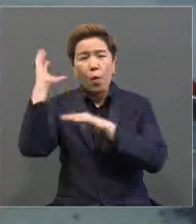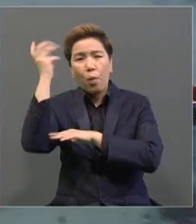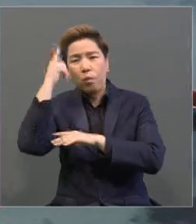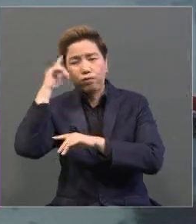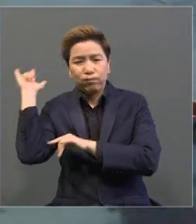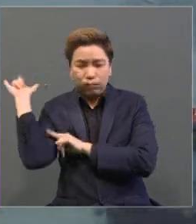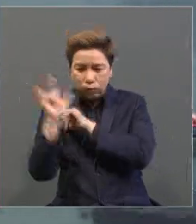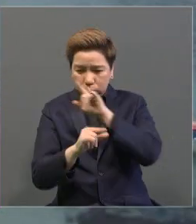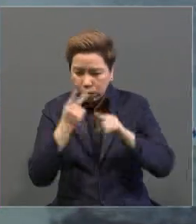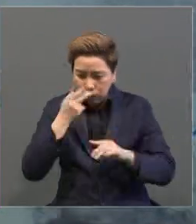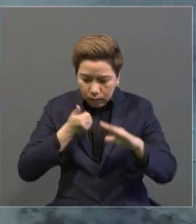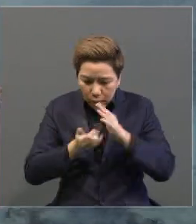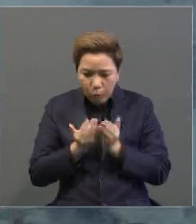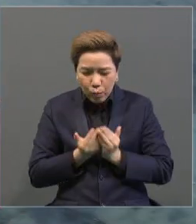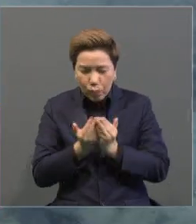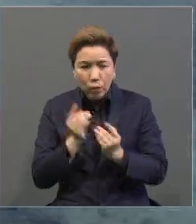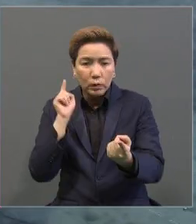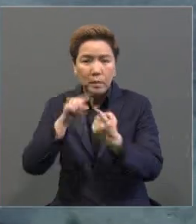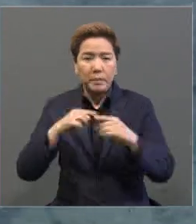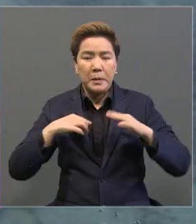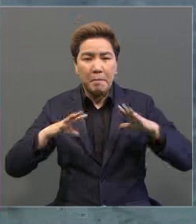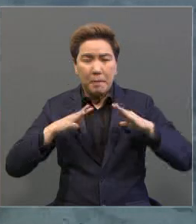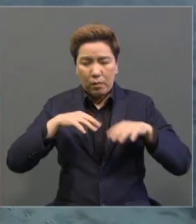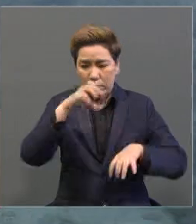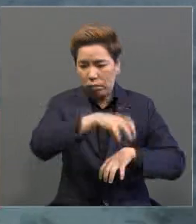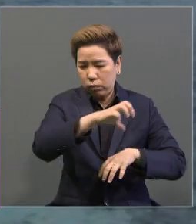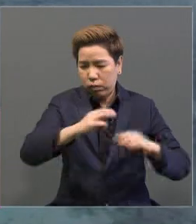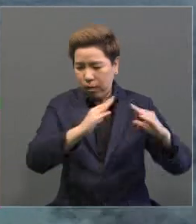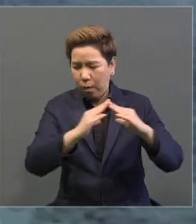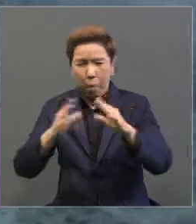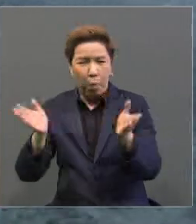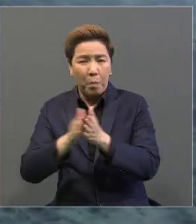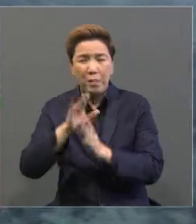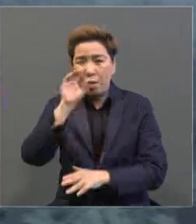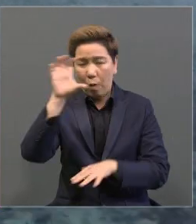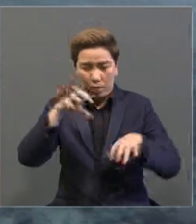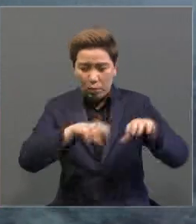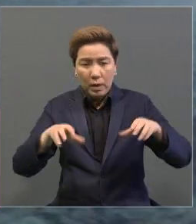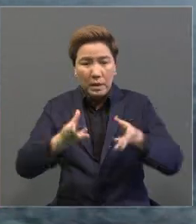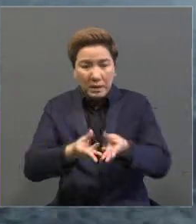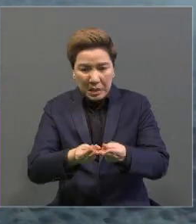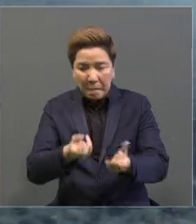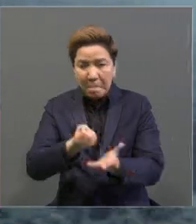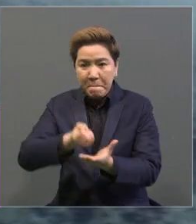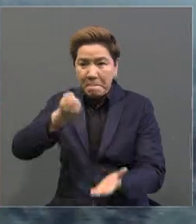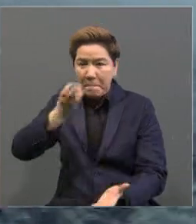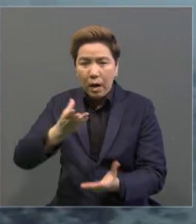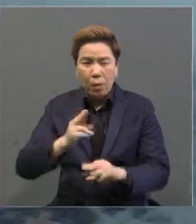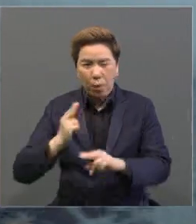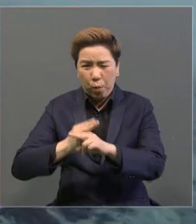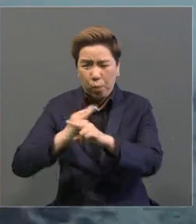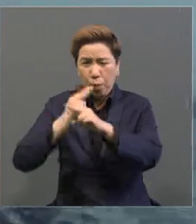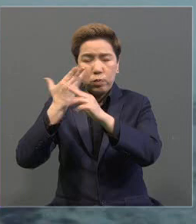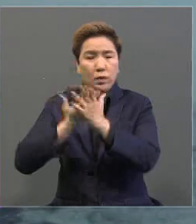มความงดงามที่พักและรีสอร์ทหรูเกิดขึ้นมากมายนับร้อยที่ดินมีมูลค่าสูงขึ้นหลายเท่าตั